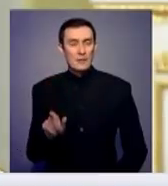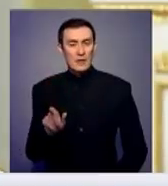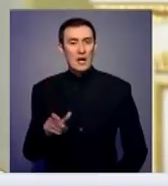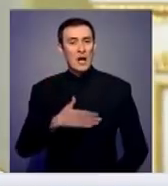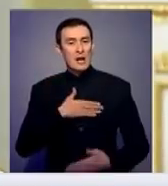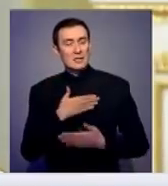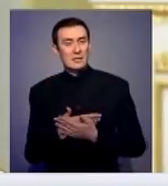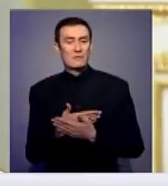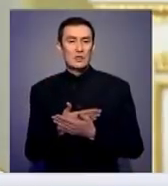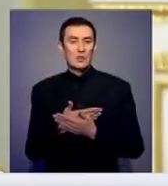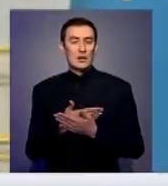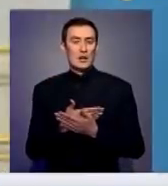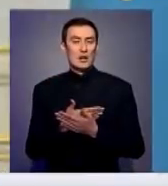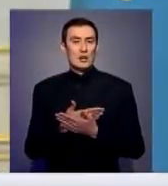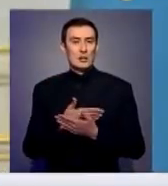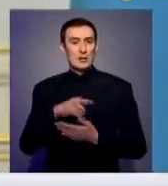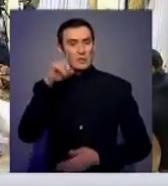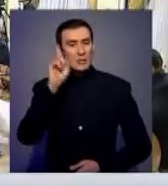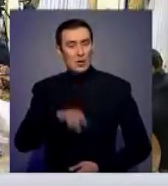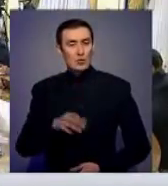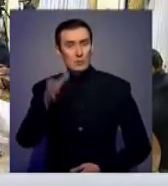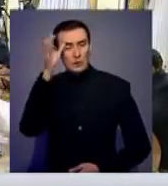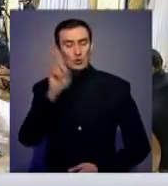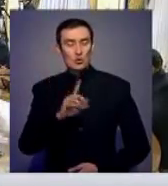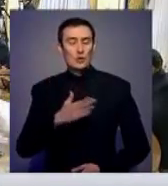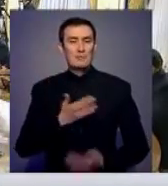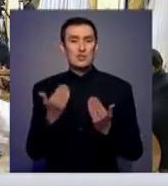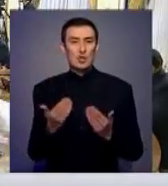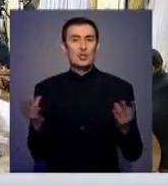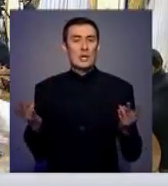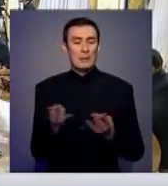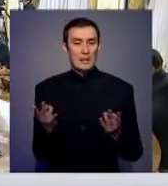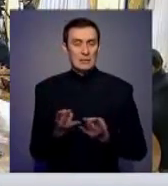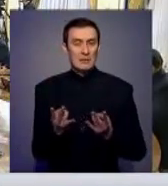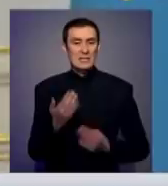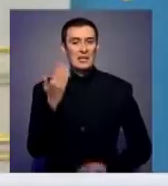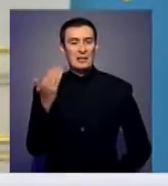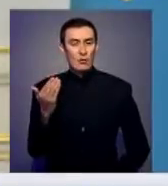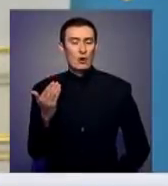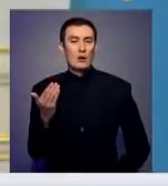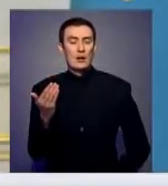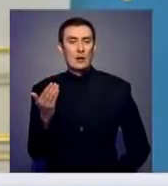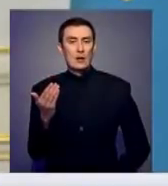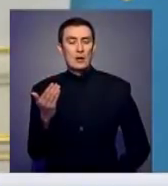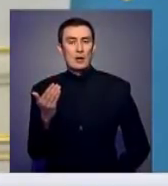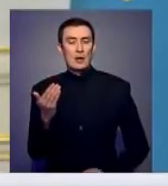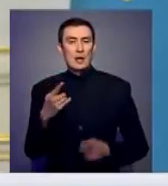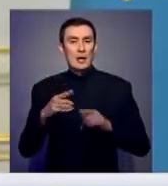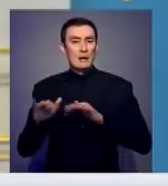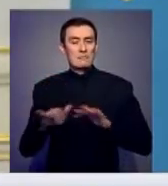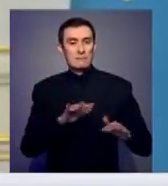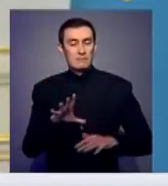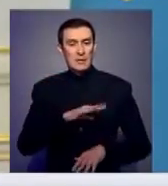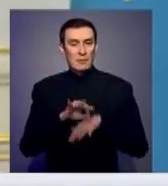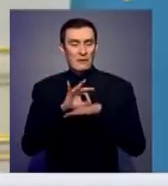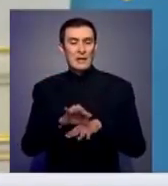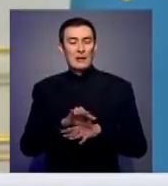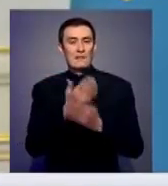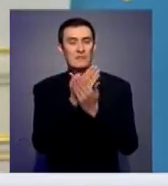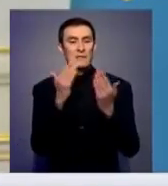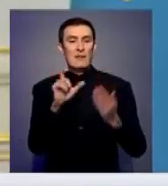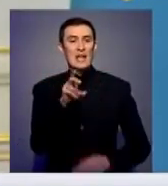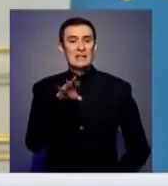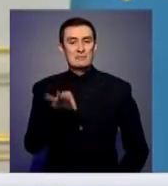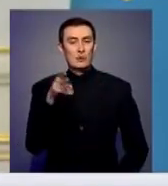беспокойный, креативный, то, что нам сейчас нужно. За его акимство проведено Экспо-2017